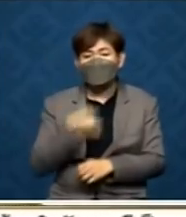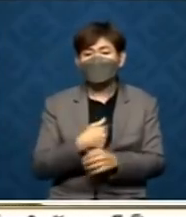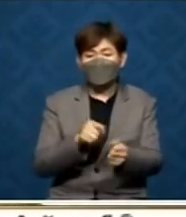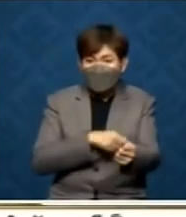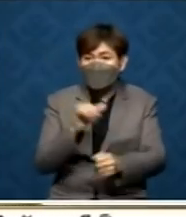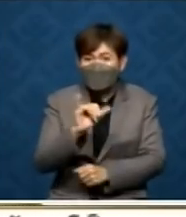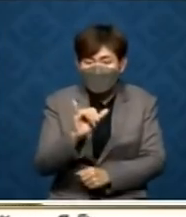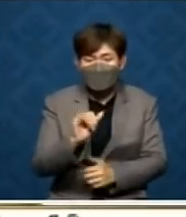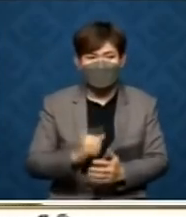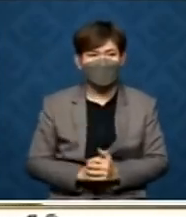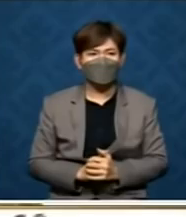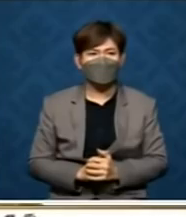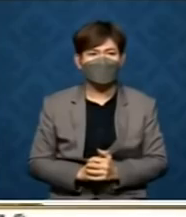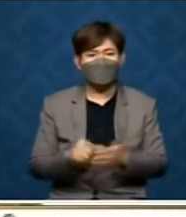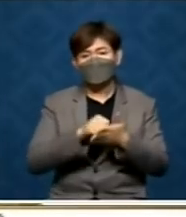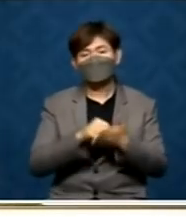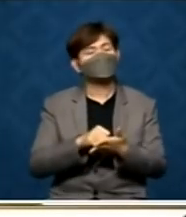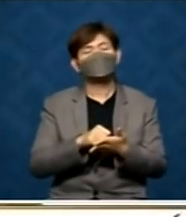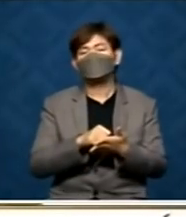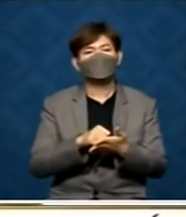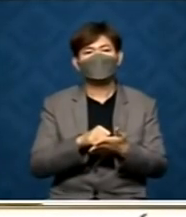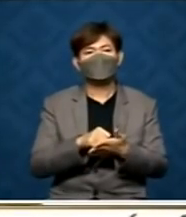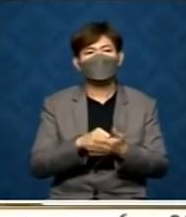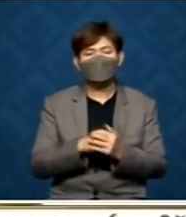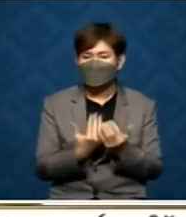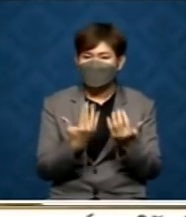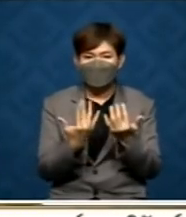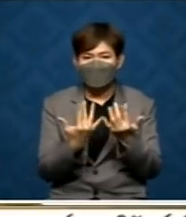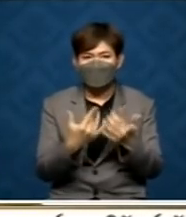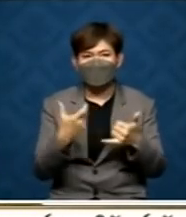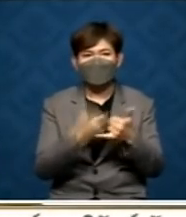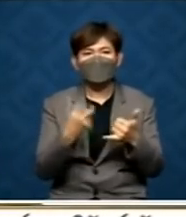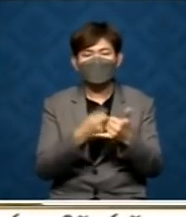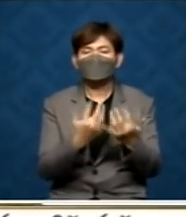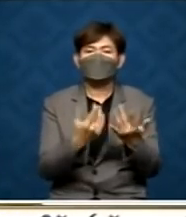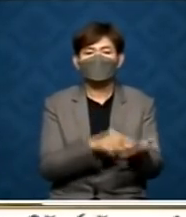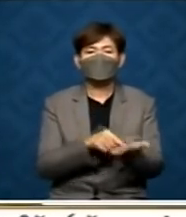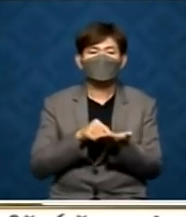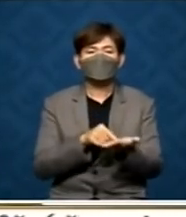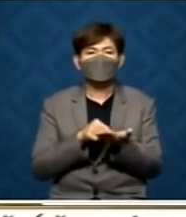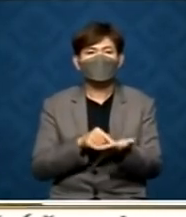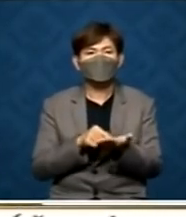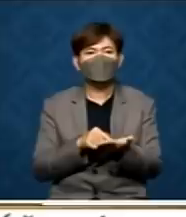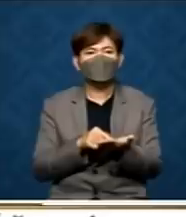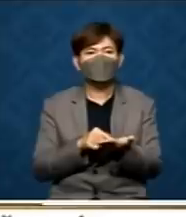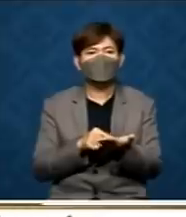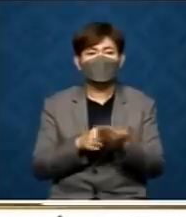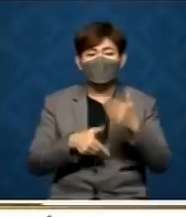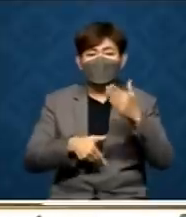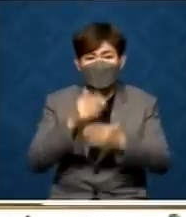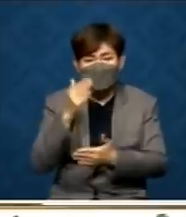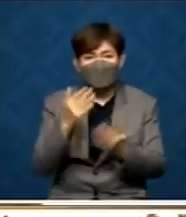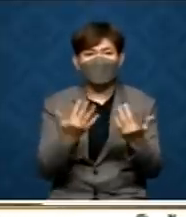อ่ะถ้าไม่แก้ก็ไปนอนวัคซีนแต่ละตัวมายื่นอยกว่าจะผ่าน